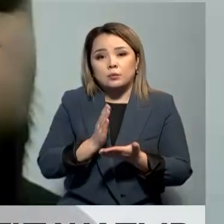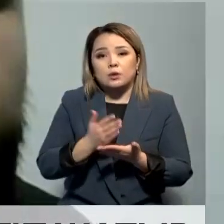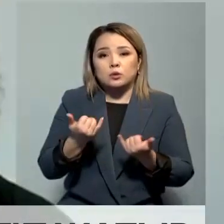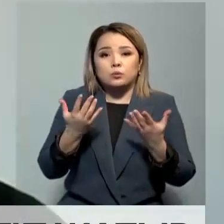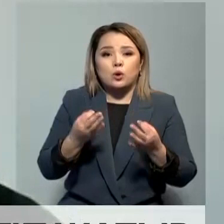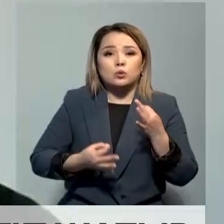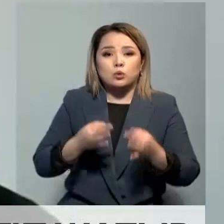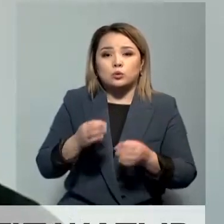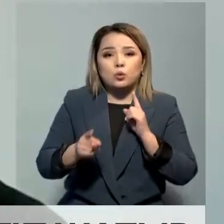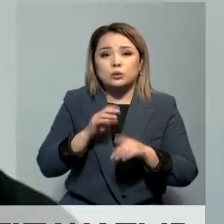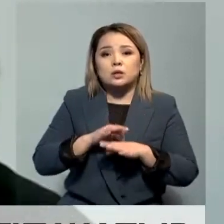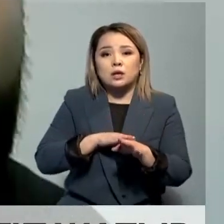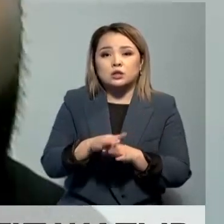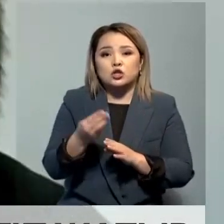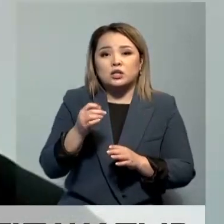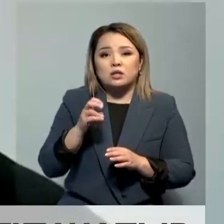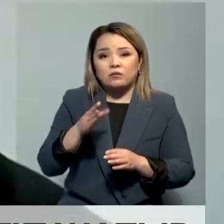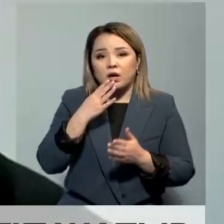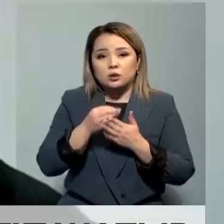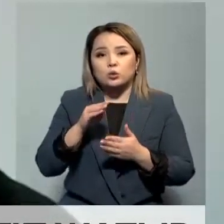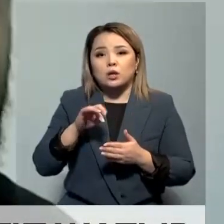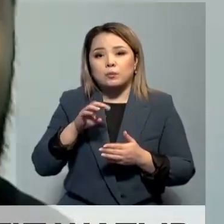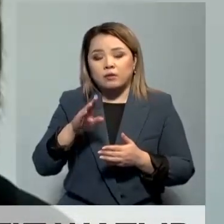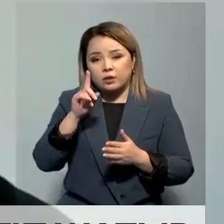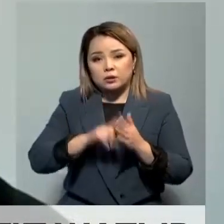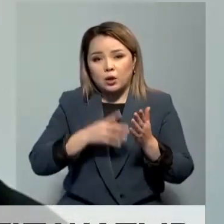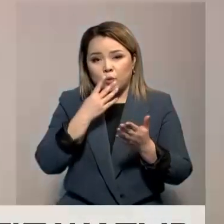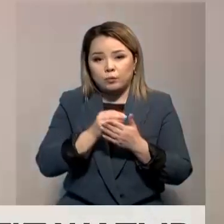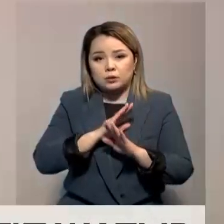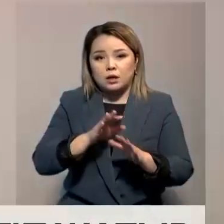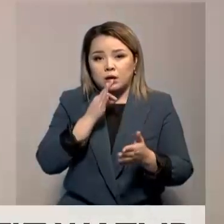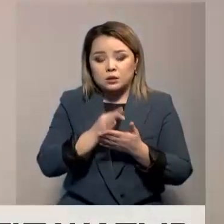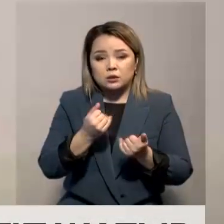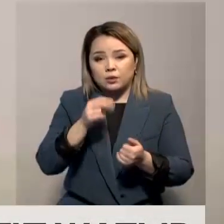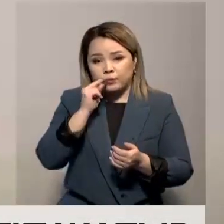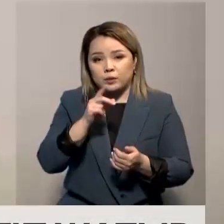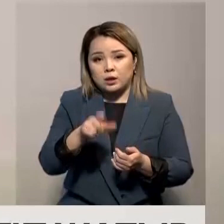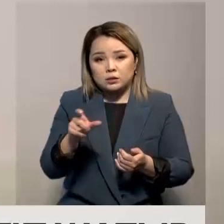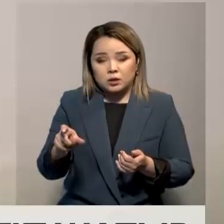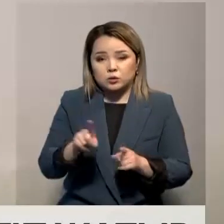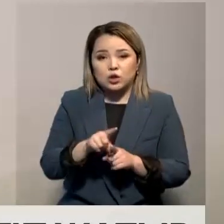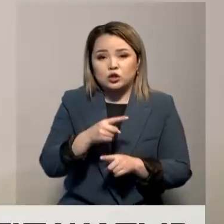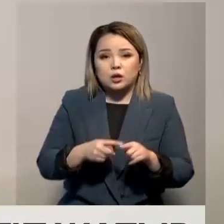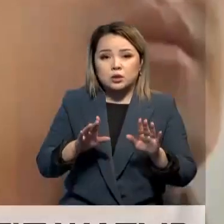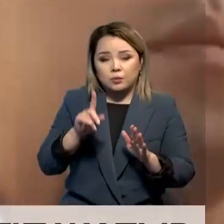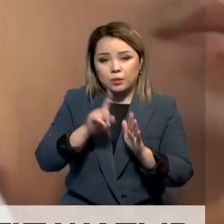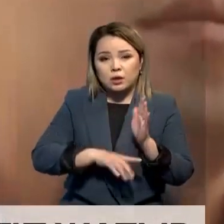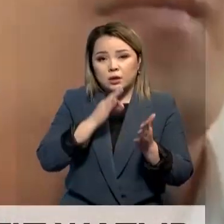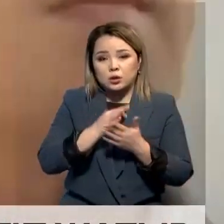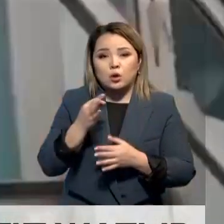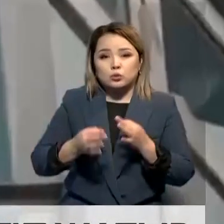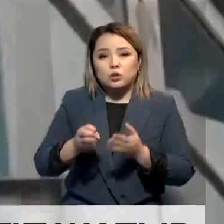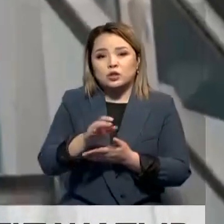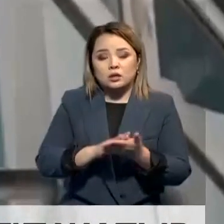Бүгінгі сот отырысында Шерниязов пен Төребаев өз кінәсін мойындамады. Күдіктілердің бір қатары кінәсін жартылай ғана мойындады. Сот